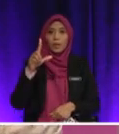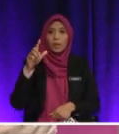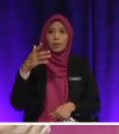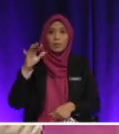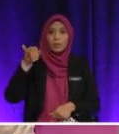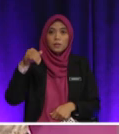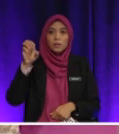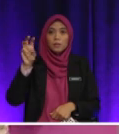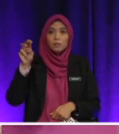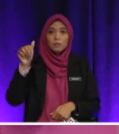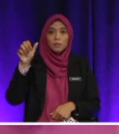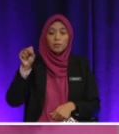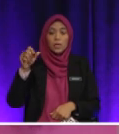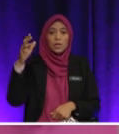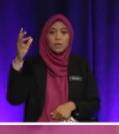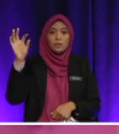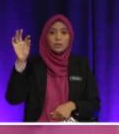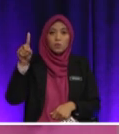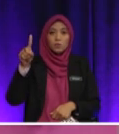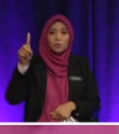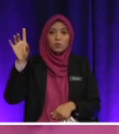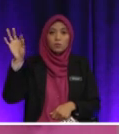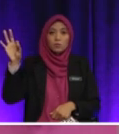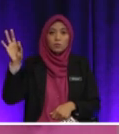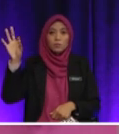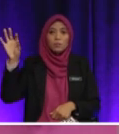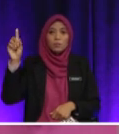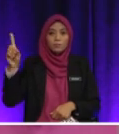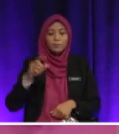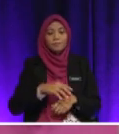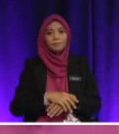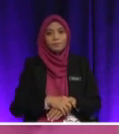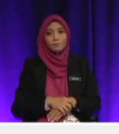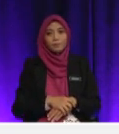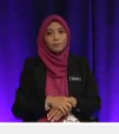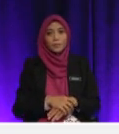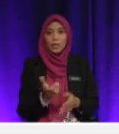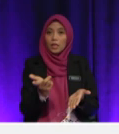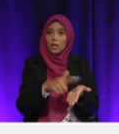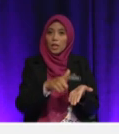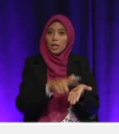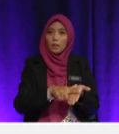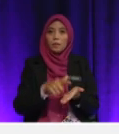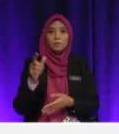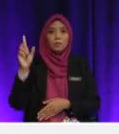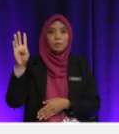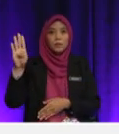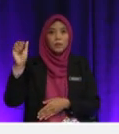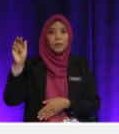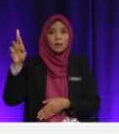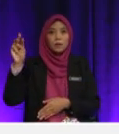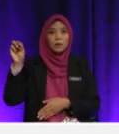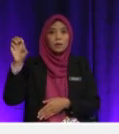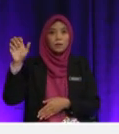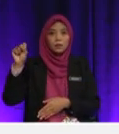1951 yang telah menghasilkan laporan Banks Oke jadi laporan Bounce ini dia menekankan kepentingan